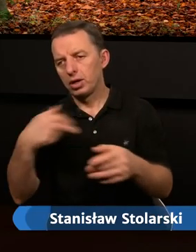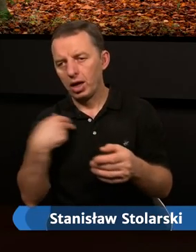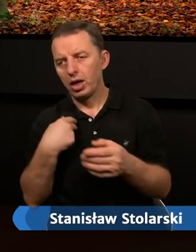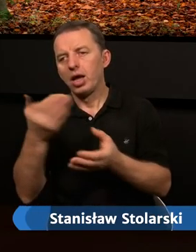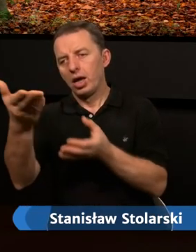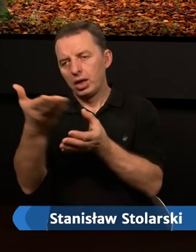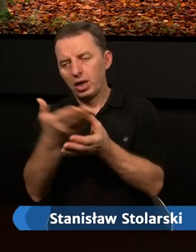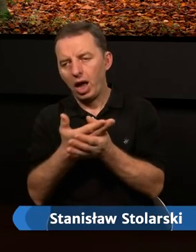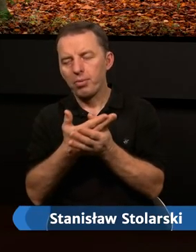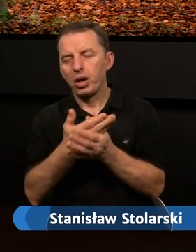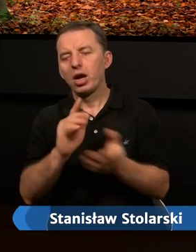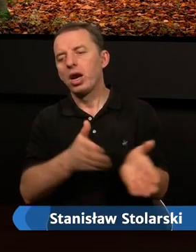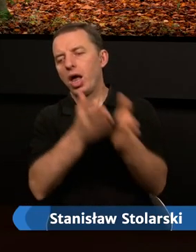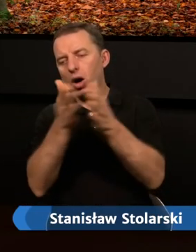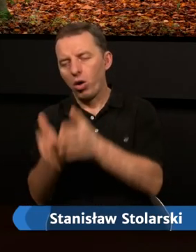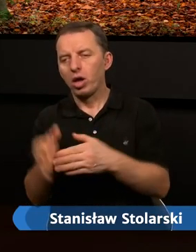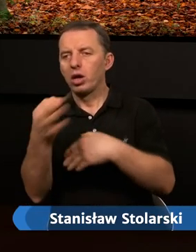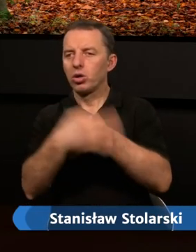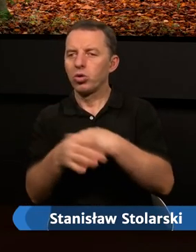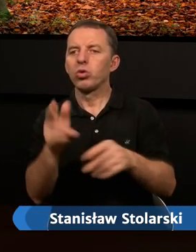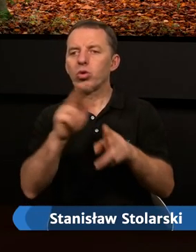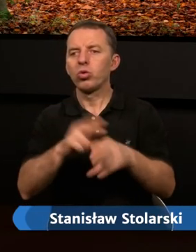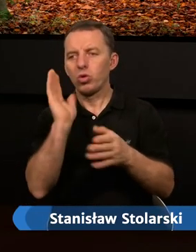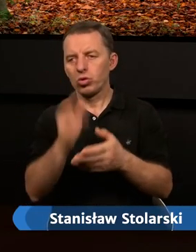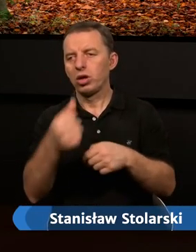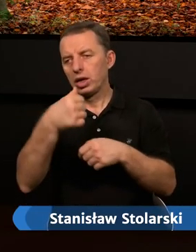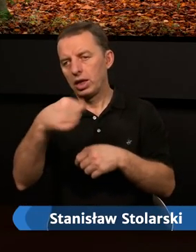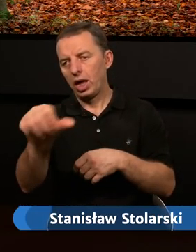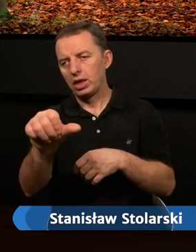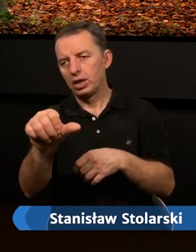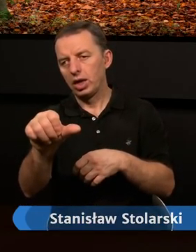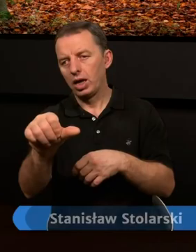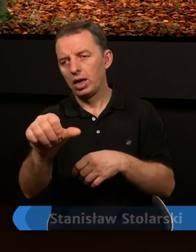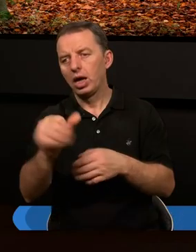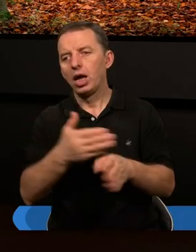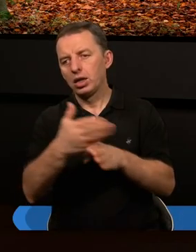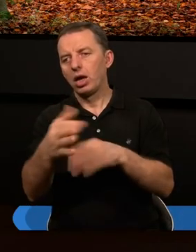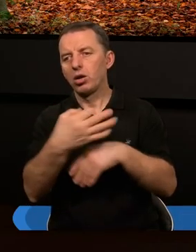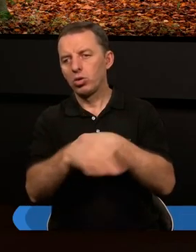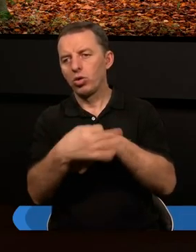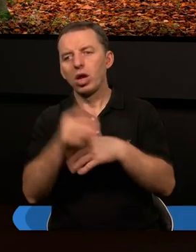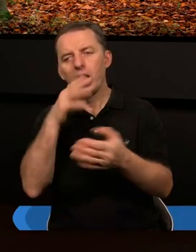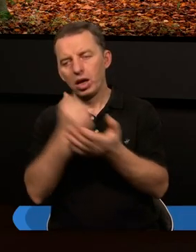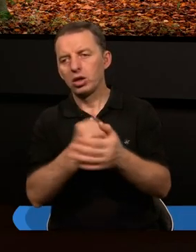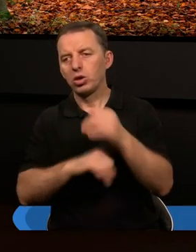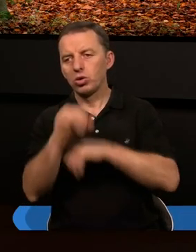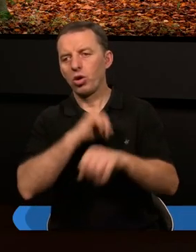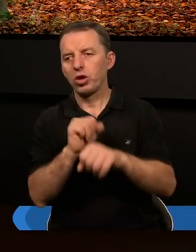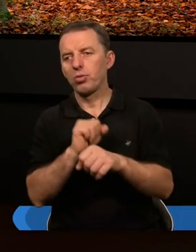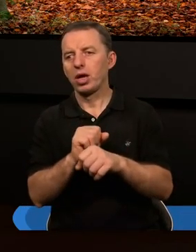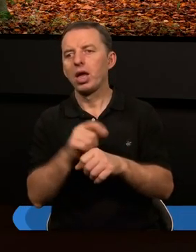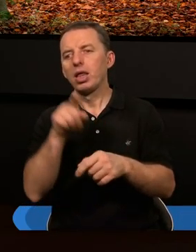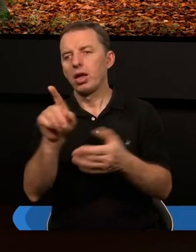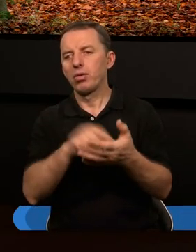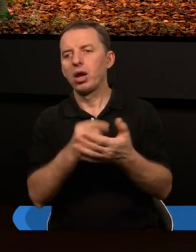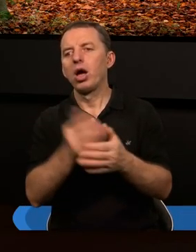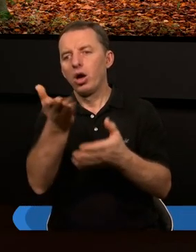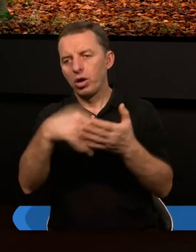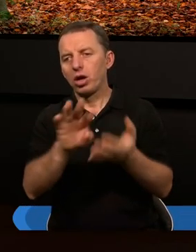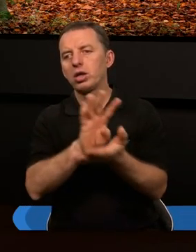i zapraszam i na kolejne studium, które będzie już za tydzień. Dalej studium Listu do Rzymian, tym